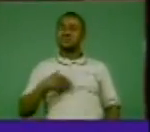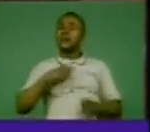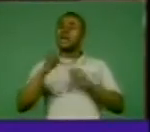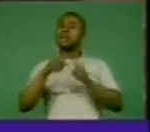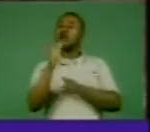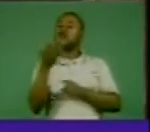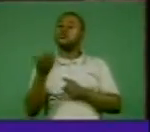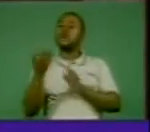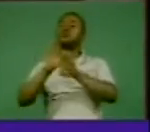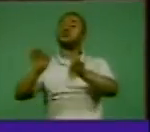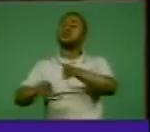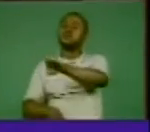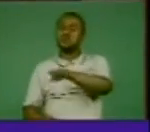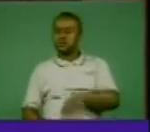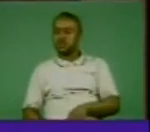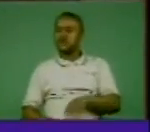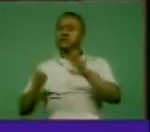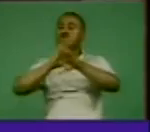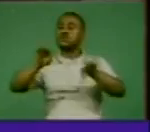Mheshimiwa, tutulie.